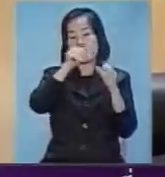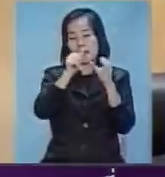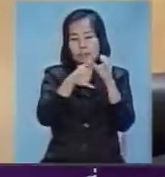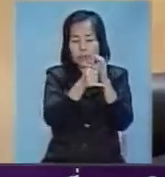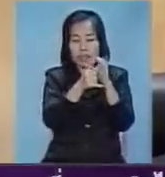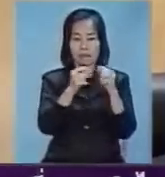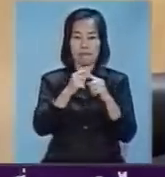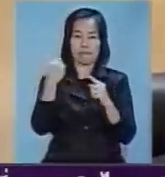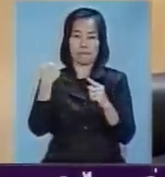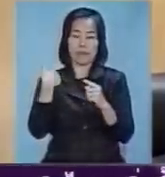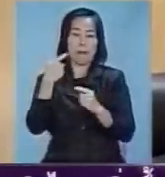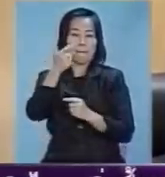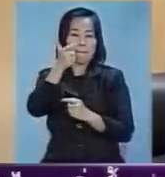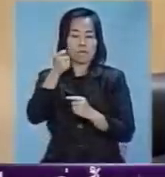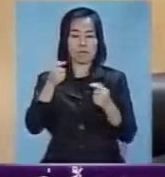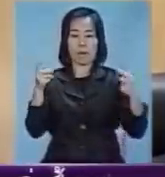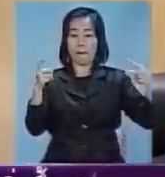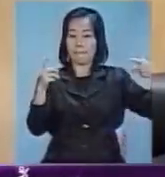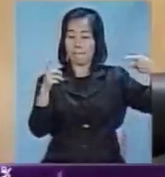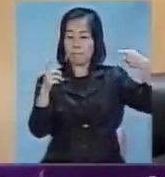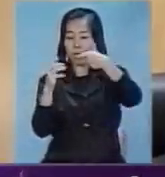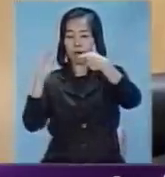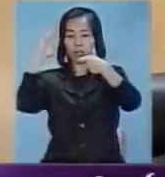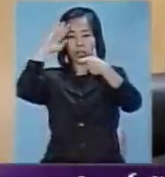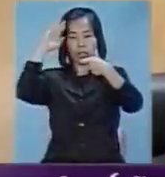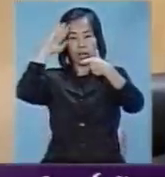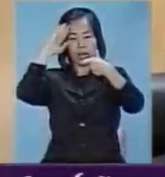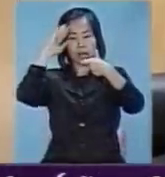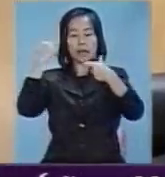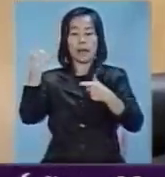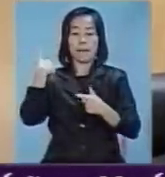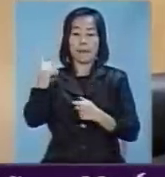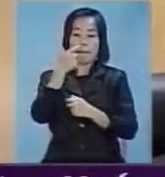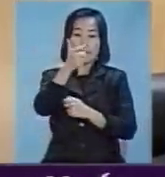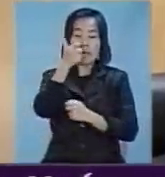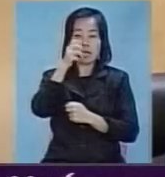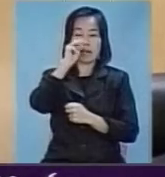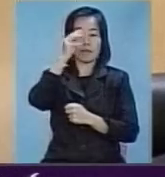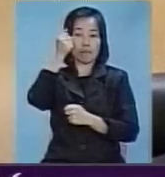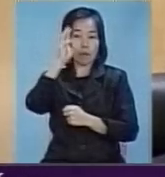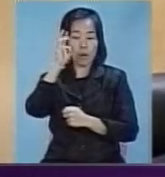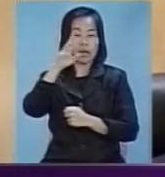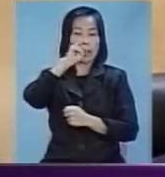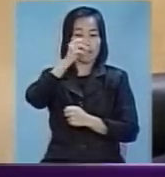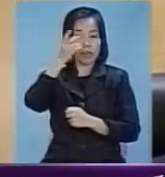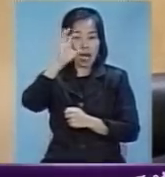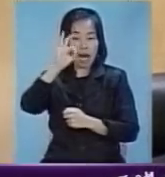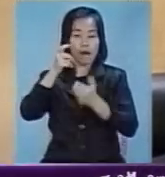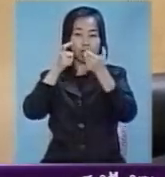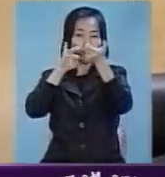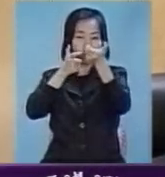ใช้อาวุสงคลามยิงใ่เจ้าหน้าที่ทั้งปืน M16 ทั้งปืน R9 ทั้งปืน M79